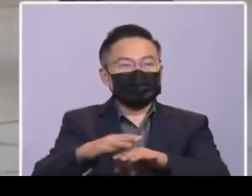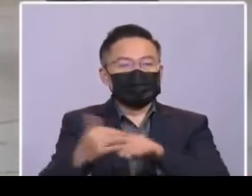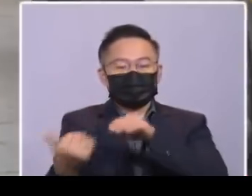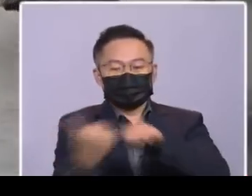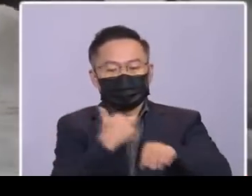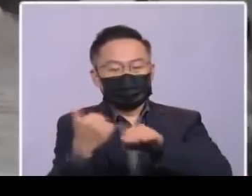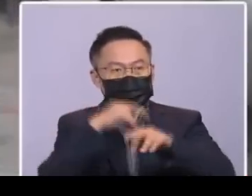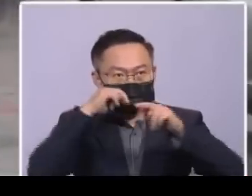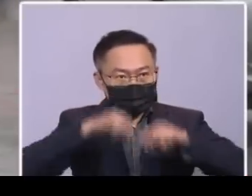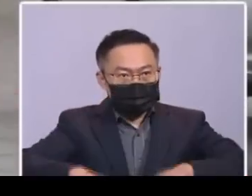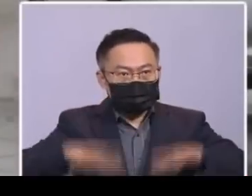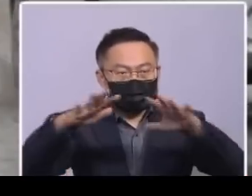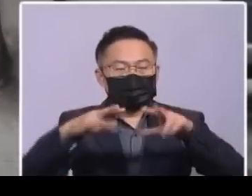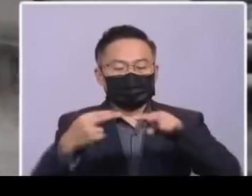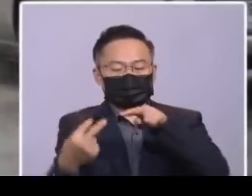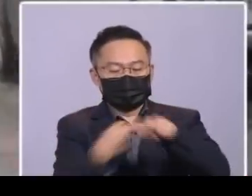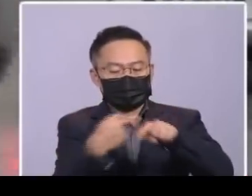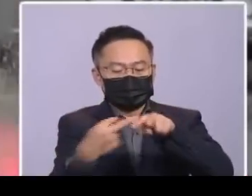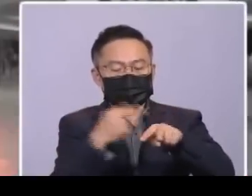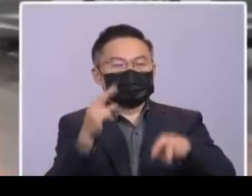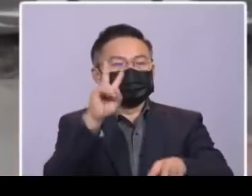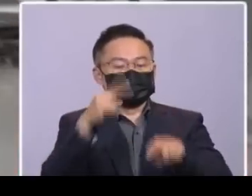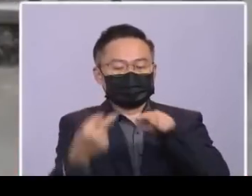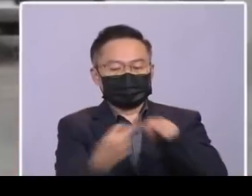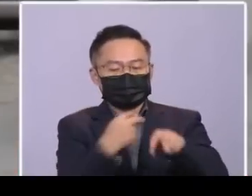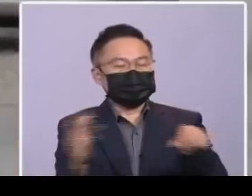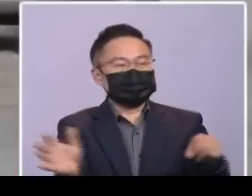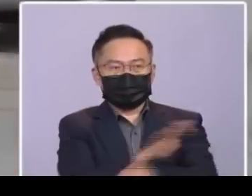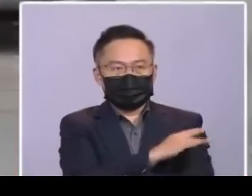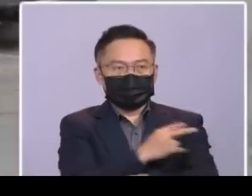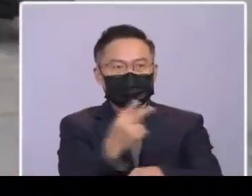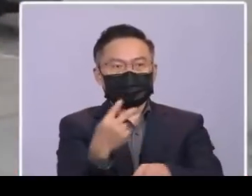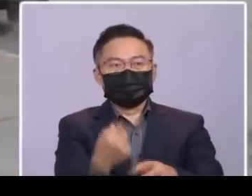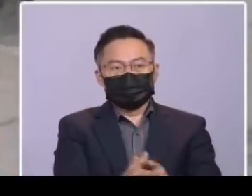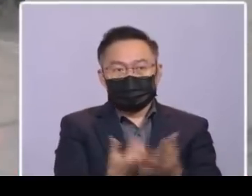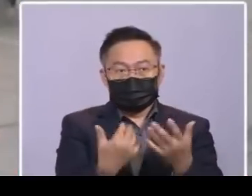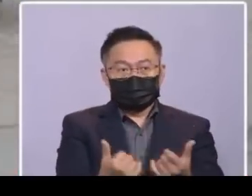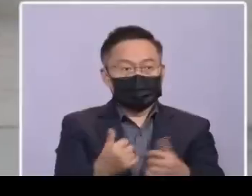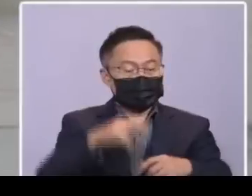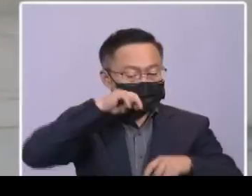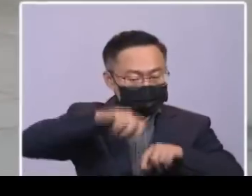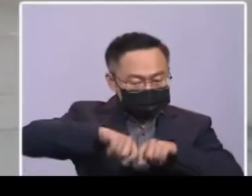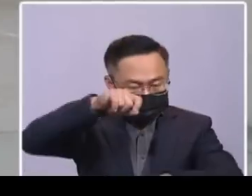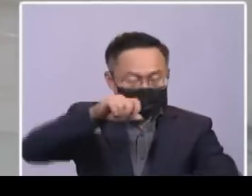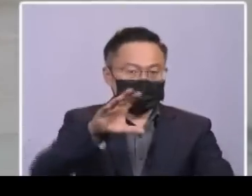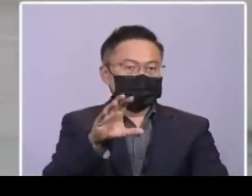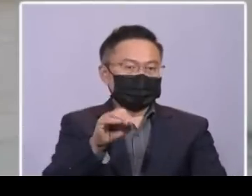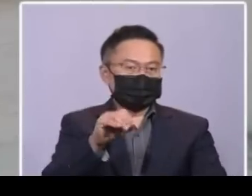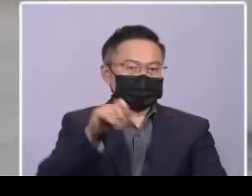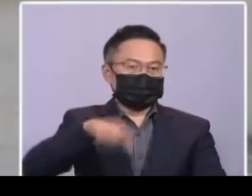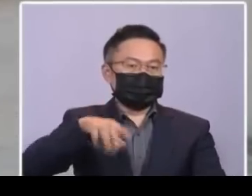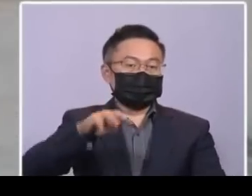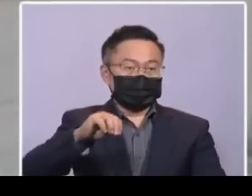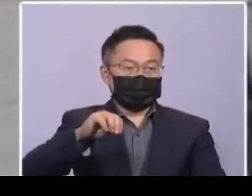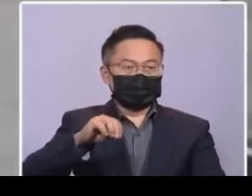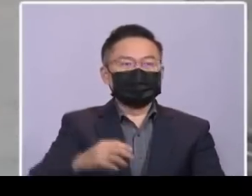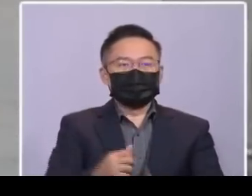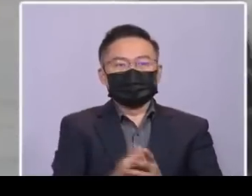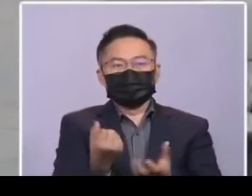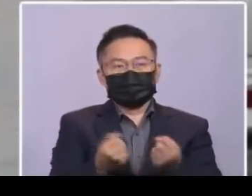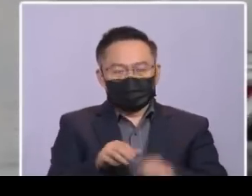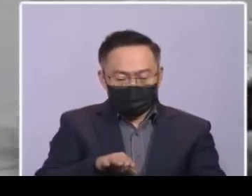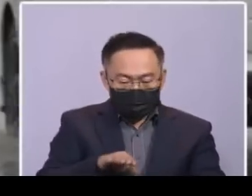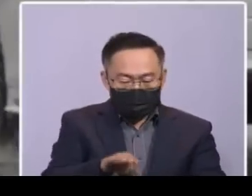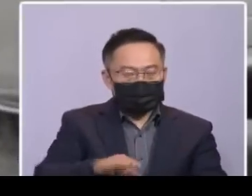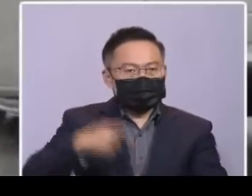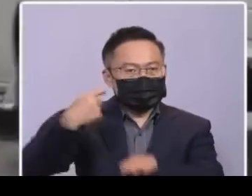วม4ช่องจราจรไปเลยนะฮะที่คุณผู้ชมเห็นอยู่เนี่ยจุดที่ลึกที่สุดคือ50เซนติเมตรนะฮะรถเล็กแน่นอนสัญจ